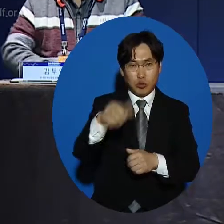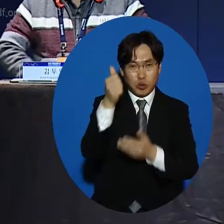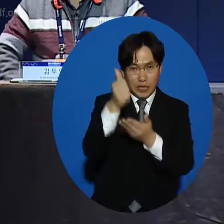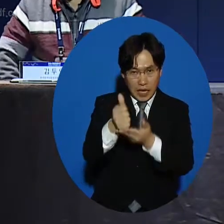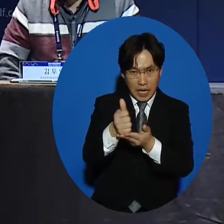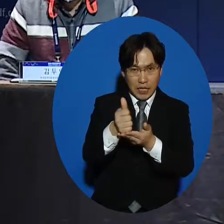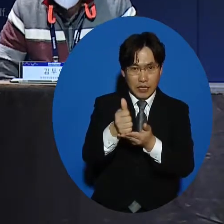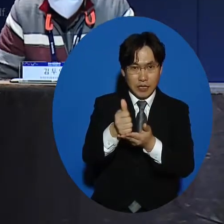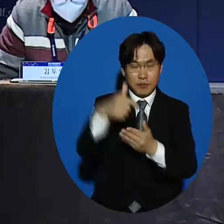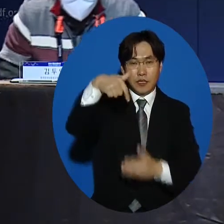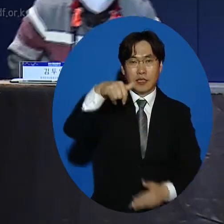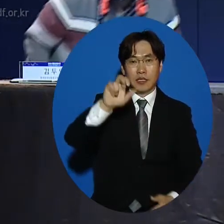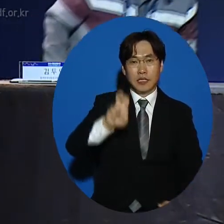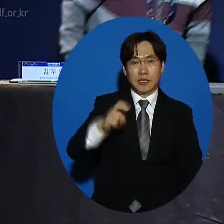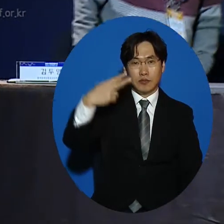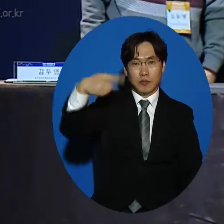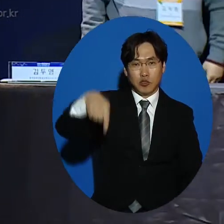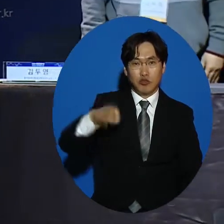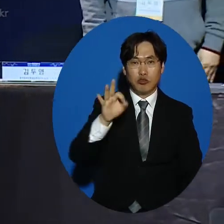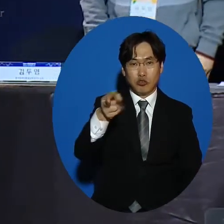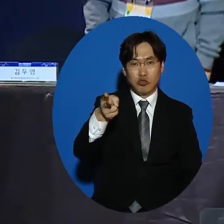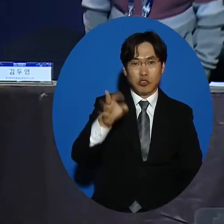박수로 맞아주십시오.